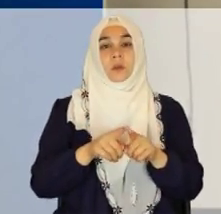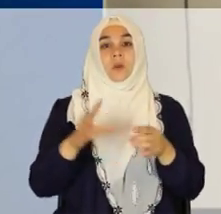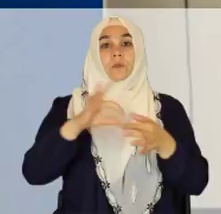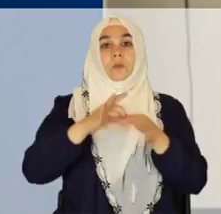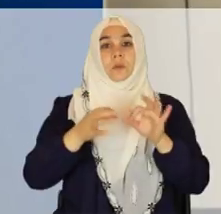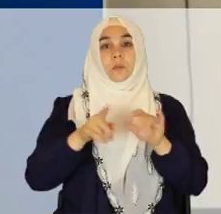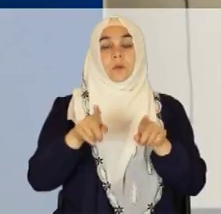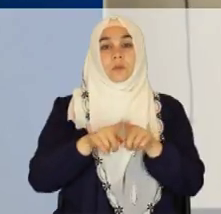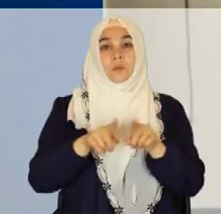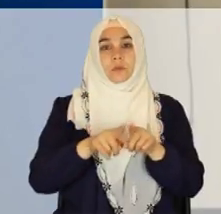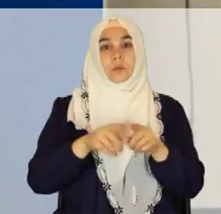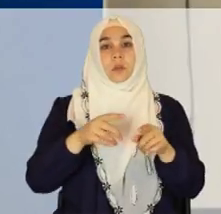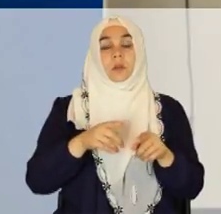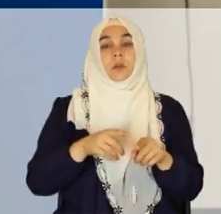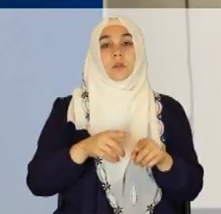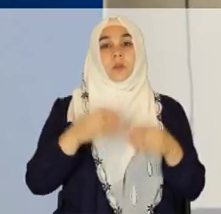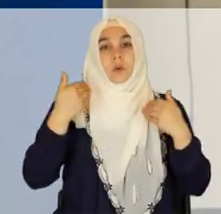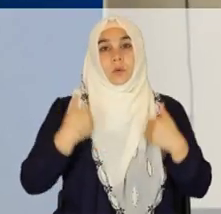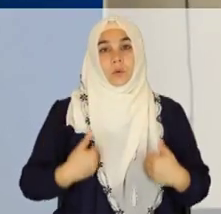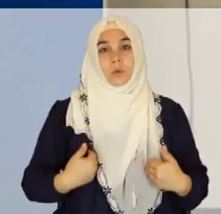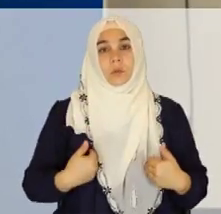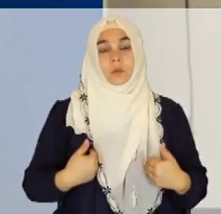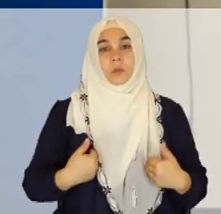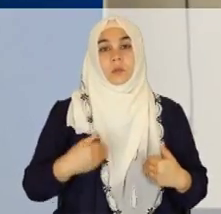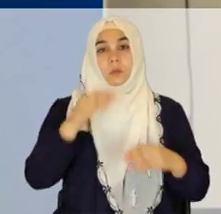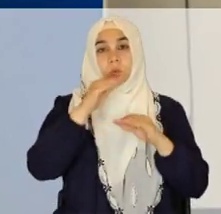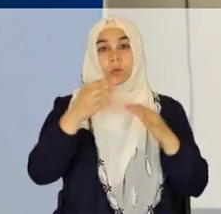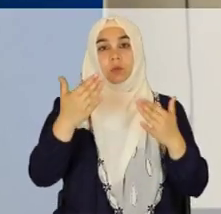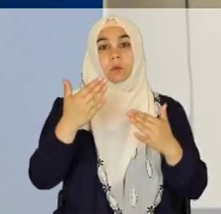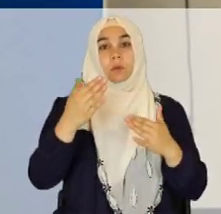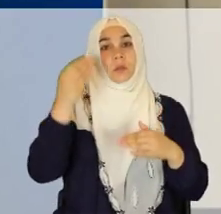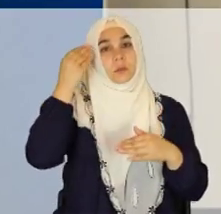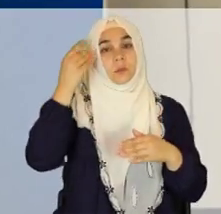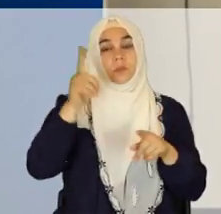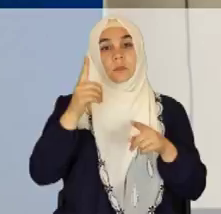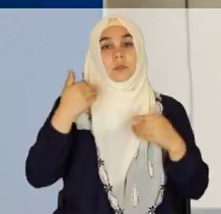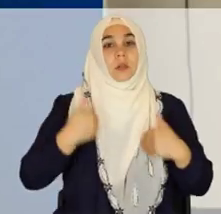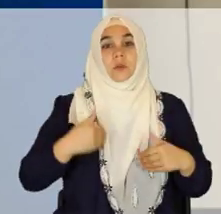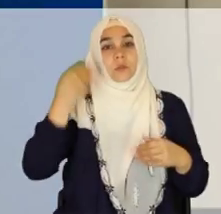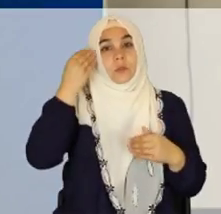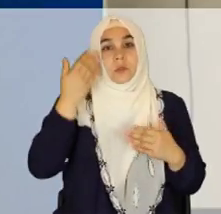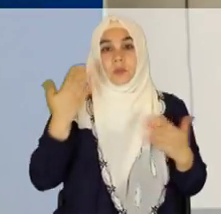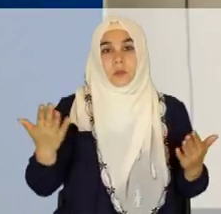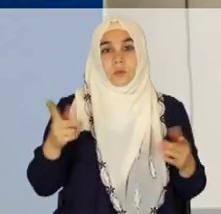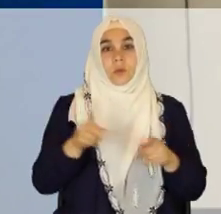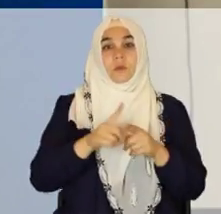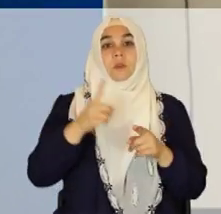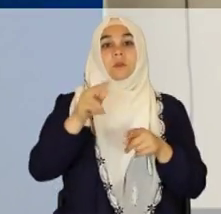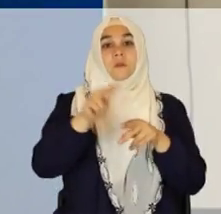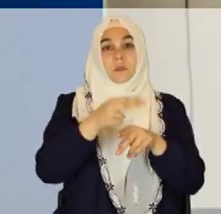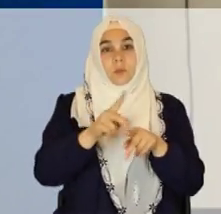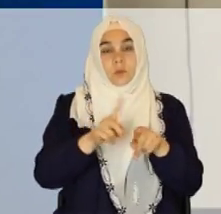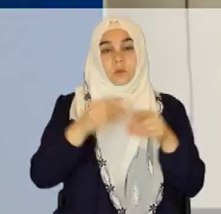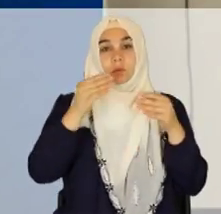uzviy bog'liqlik, ruhni salohiyati bo'lmaguncha jasadni salohiyati bo'lmasligi,